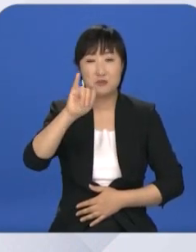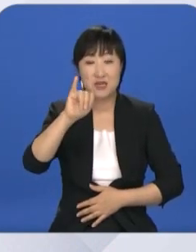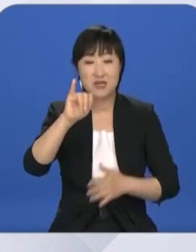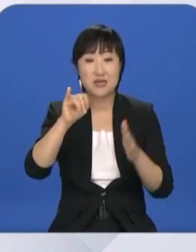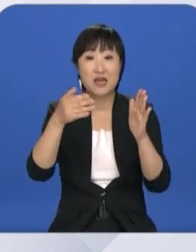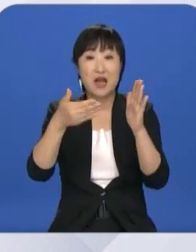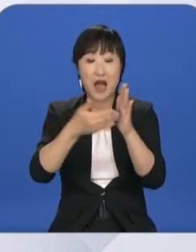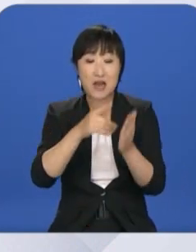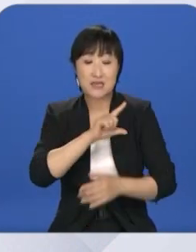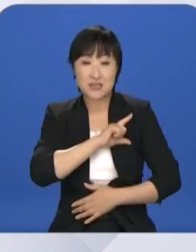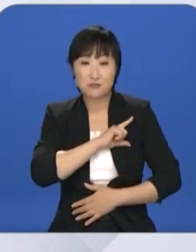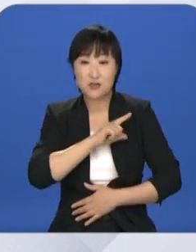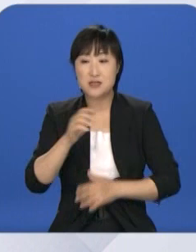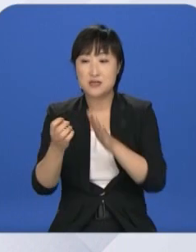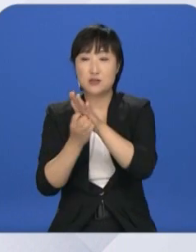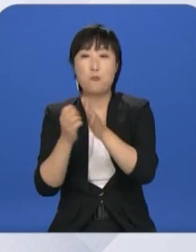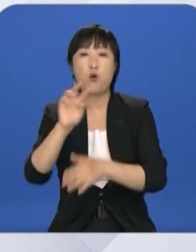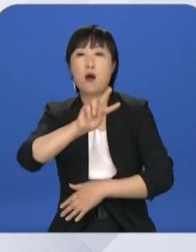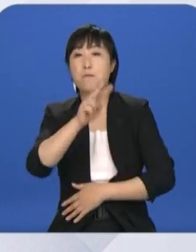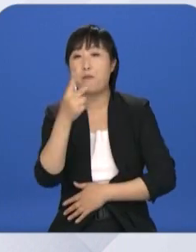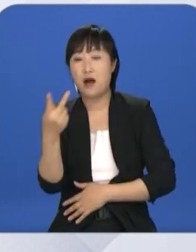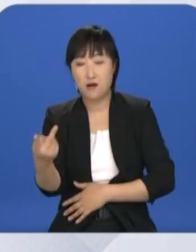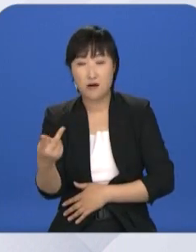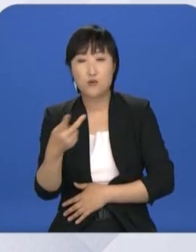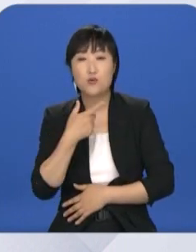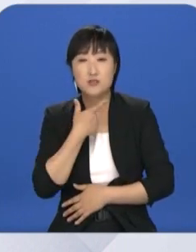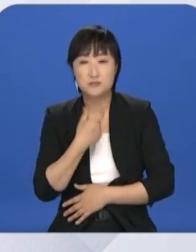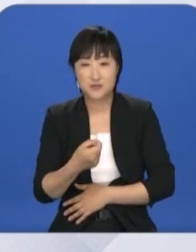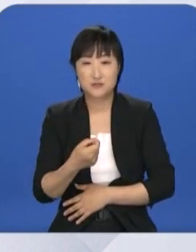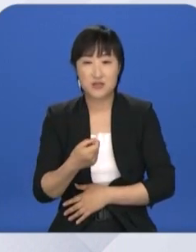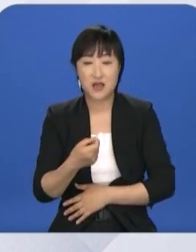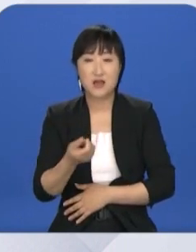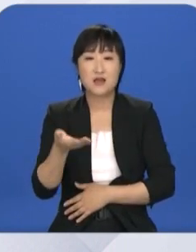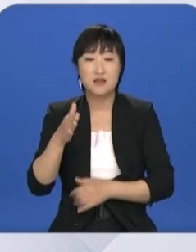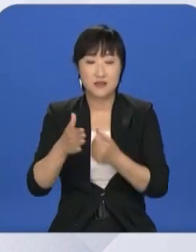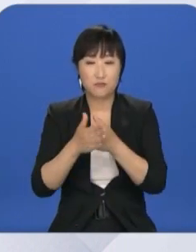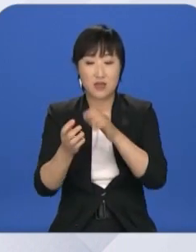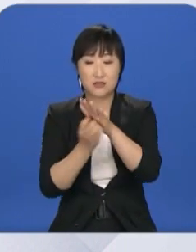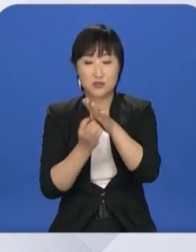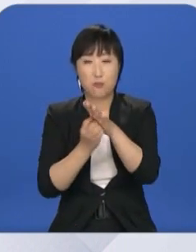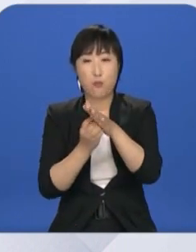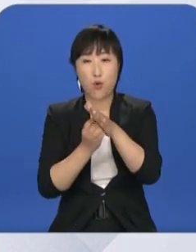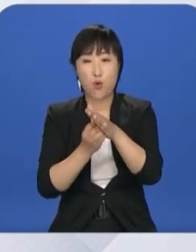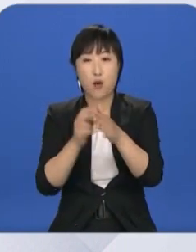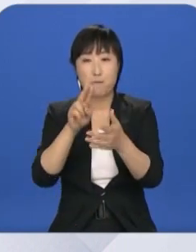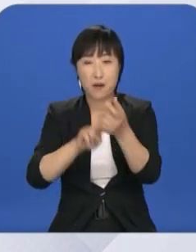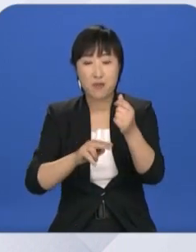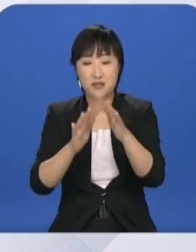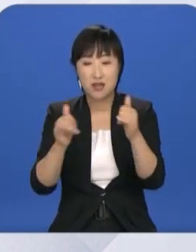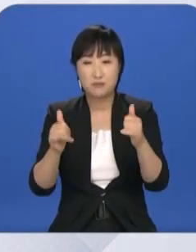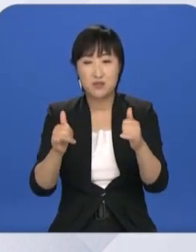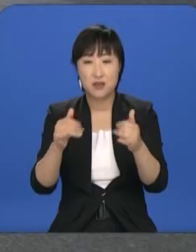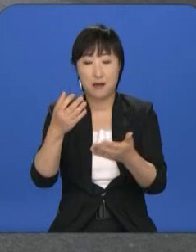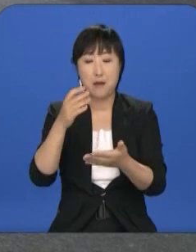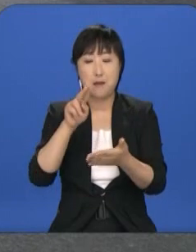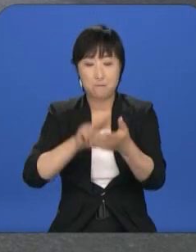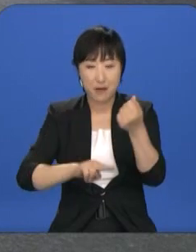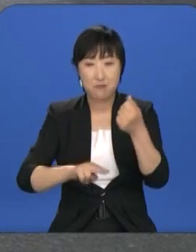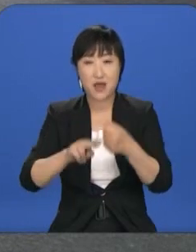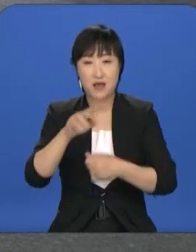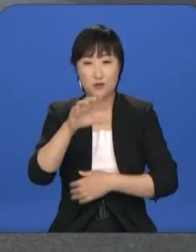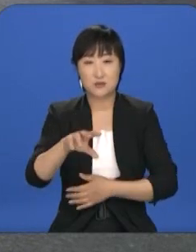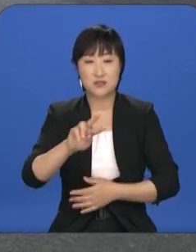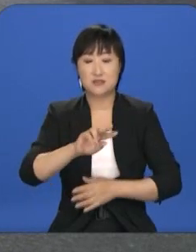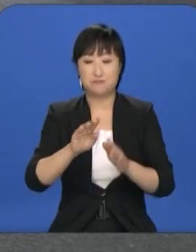전복항으로 바꿔서 전복 농가의 또 판로를 한번 열어주고 싶은 그런 생각이 있습니다.